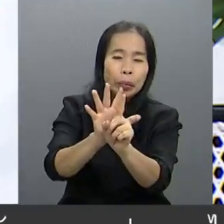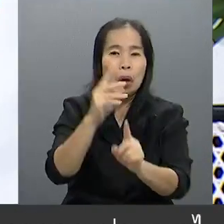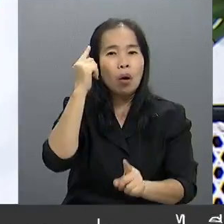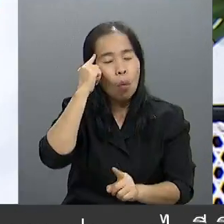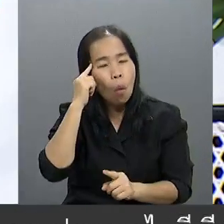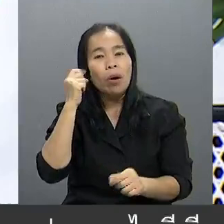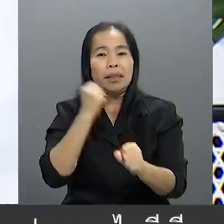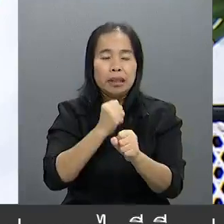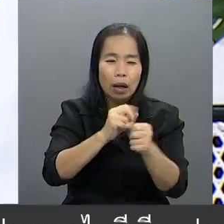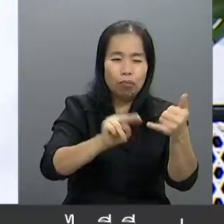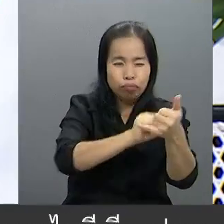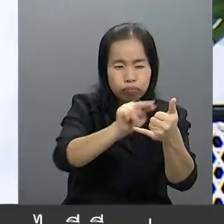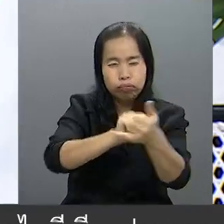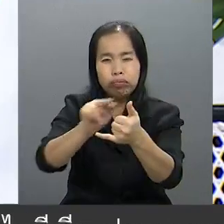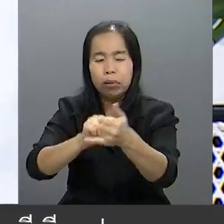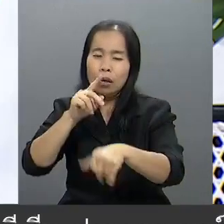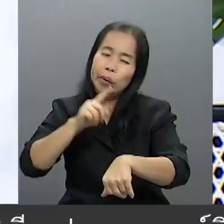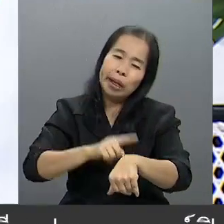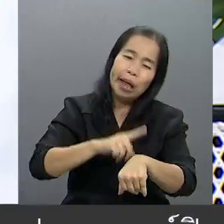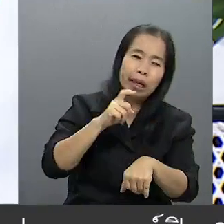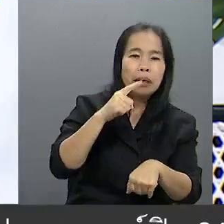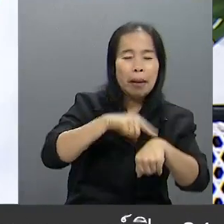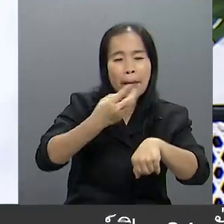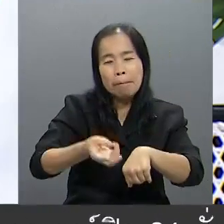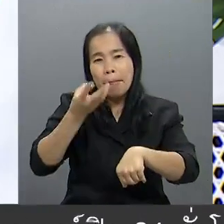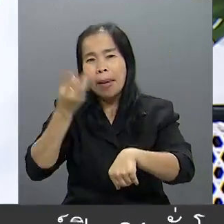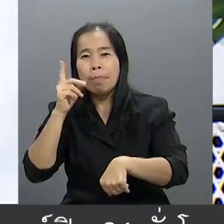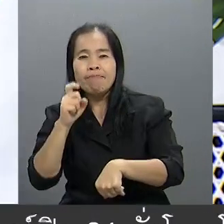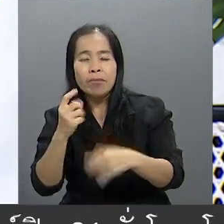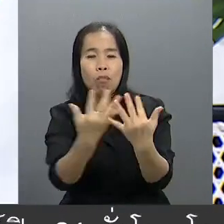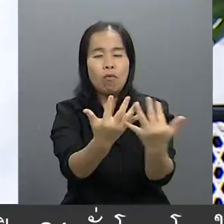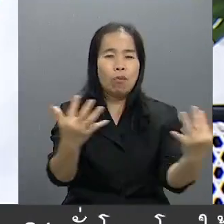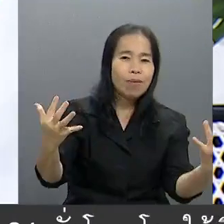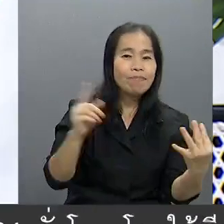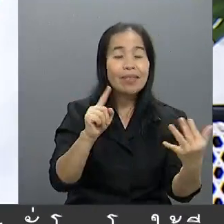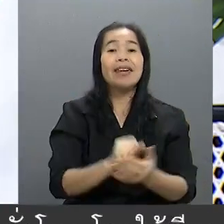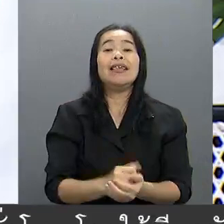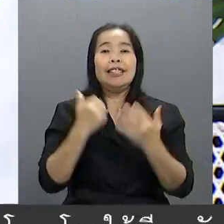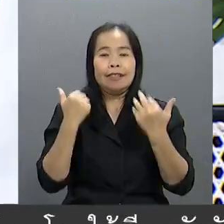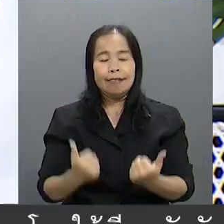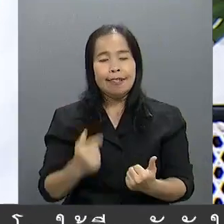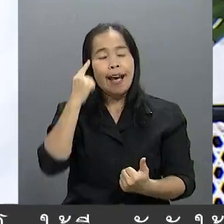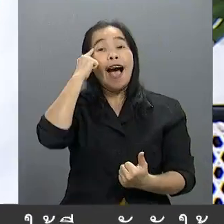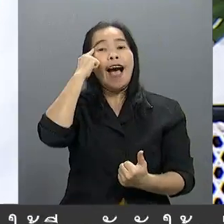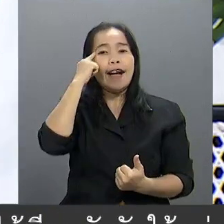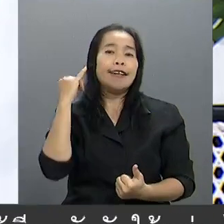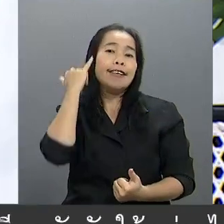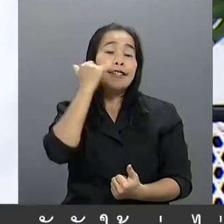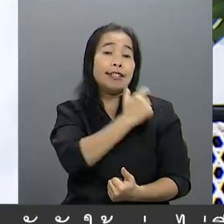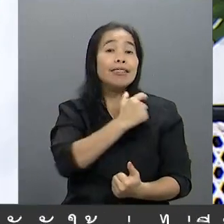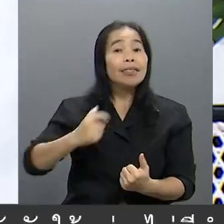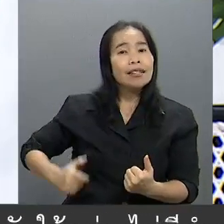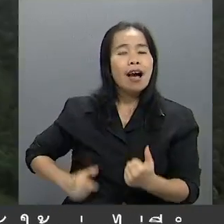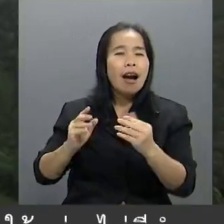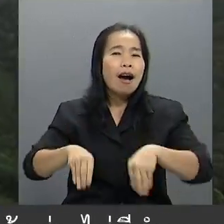าหรือว่าดูแลคนป่วยที่มีมารอเฝ้ารับเสด็จนับร้อยได้นะคะพระองค์จึงทรงมีพระราชดำริค่ะในการจัดตั้งหน่วยแ